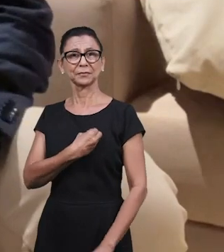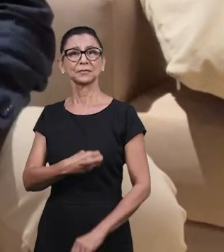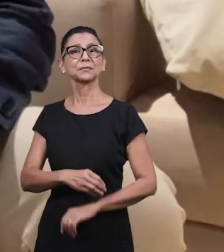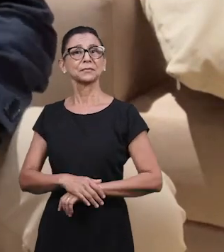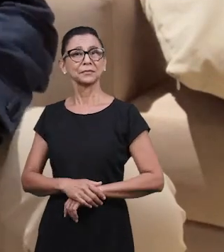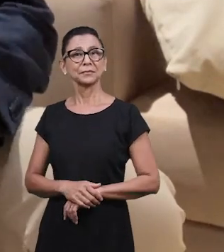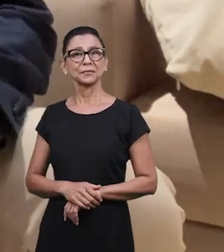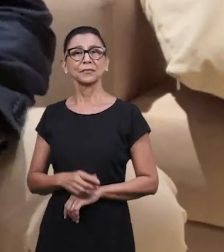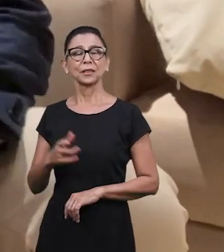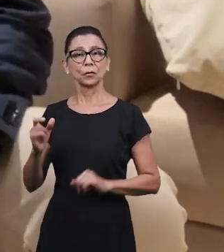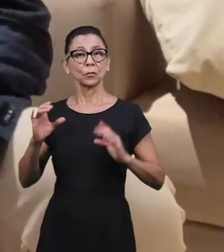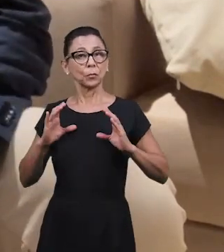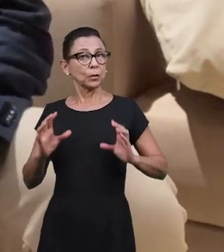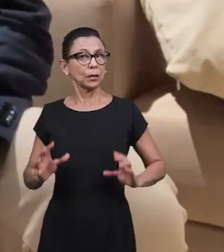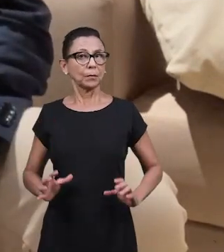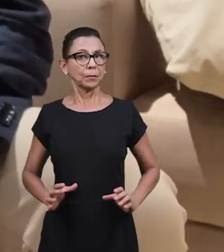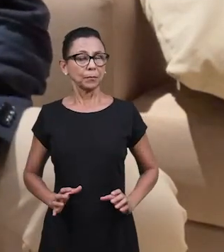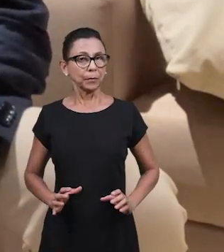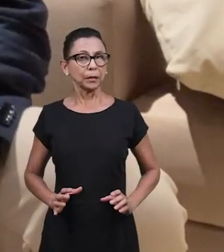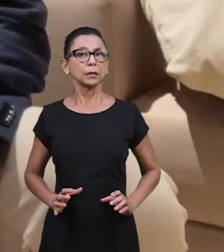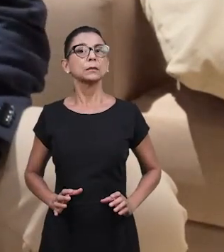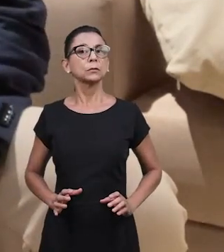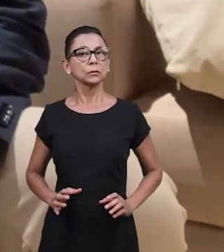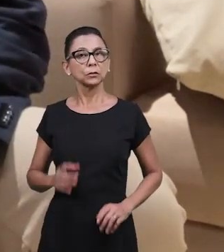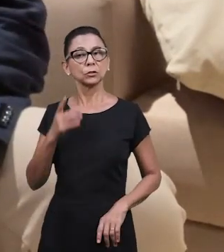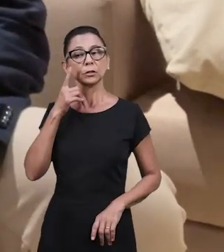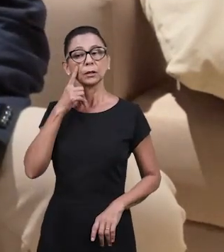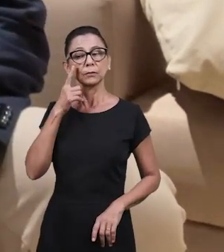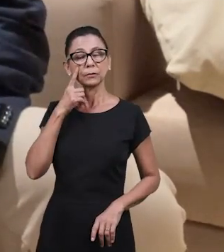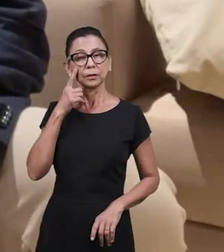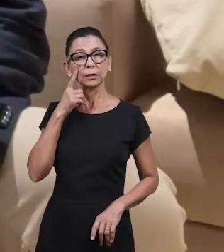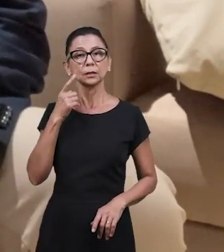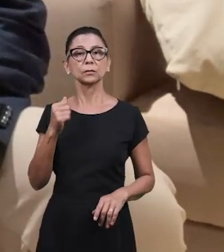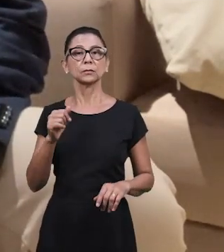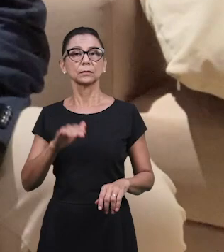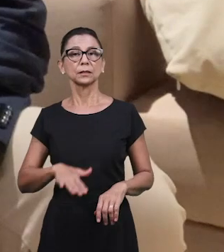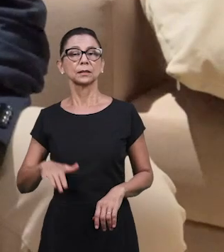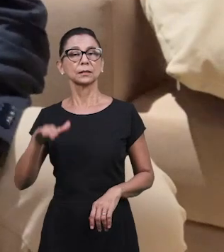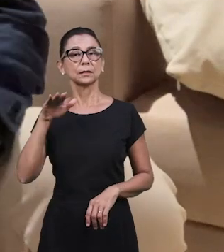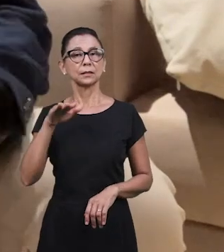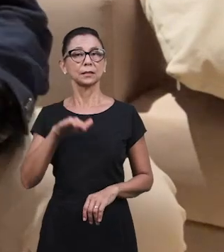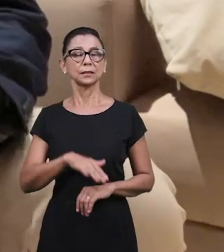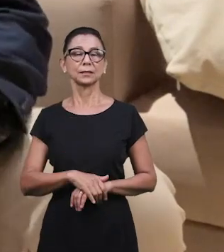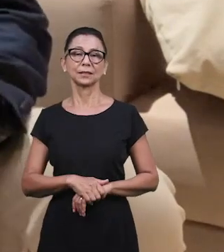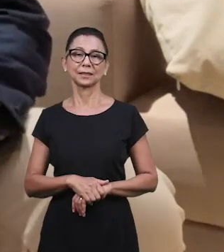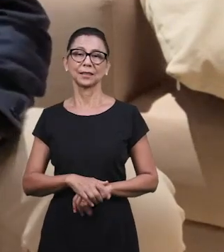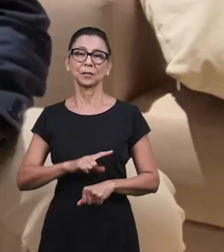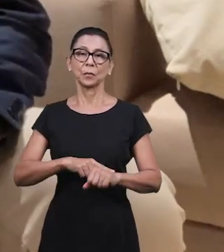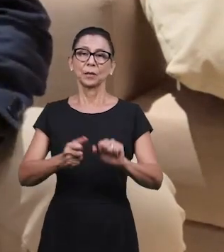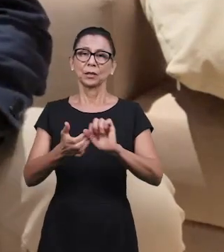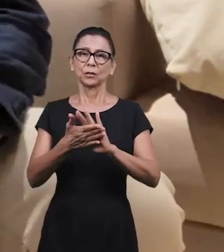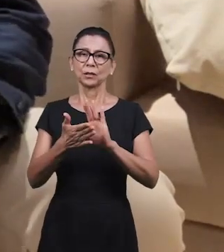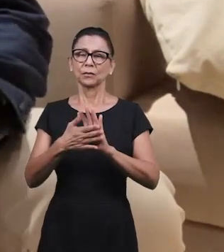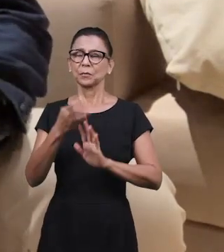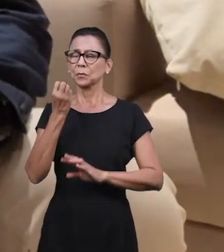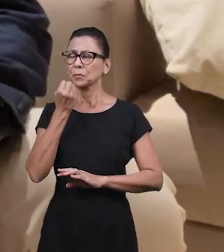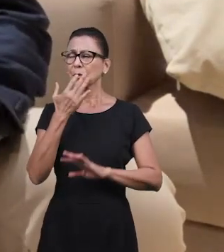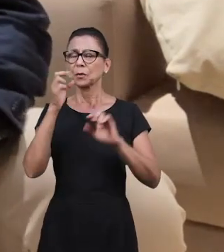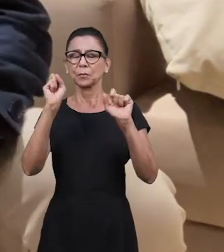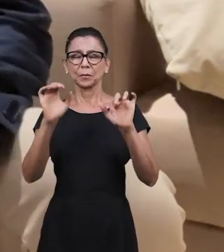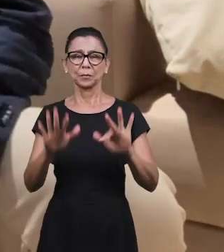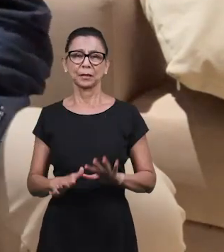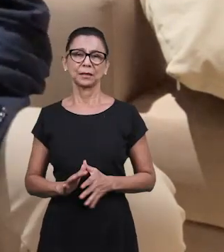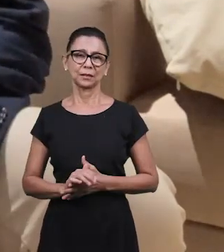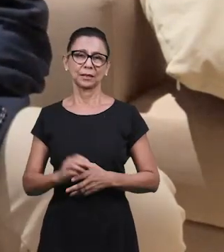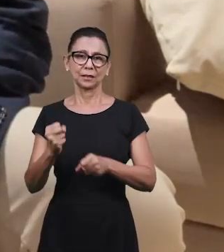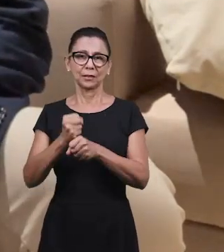dans les glorifications, leur comportement dans le culte. Et la louange, une bénédiction. Et nous savons que grandir